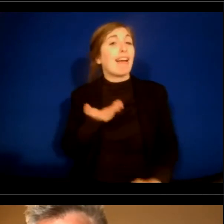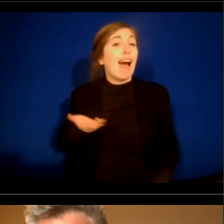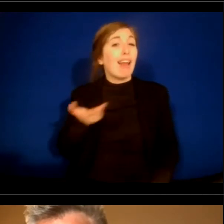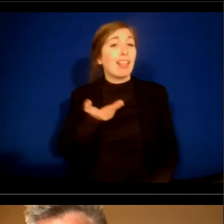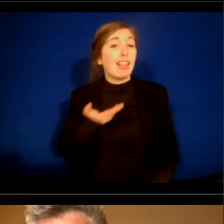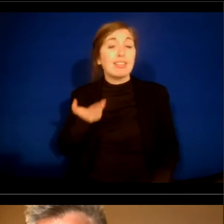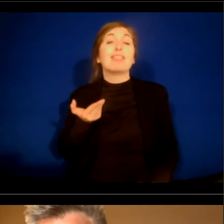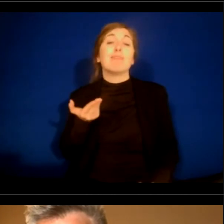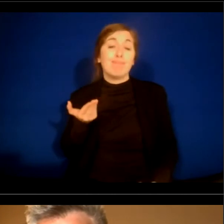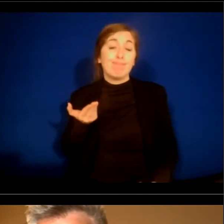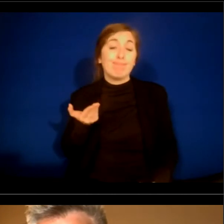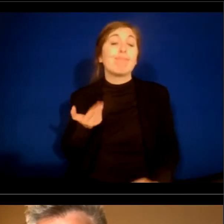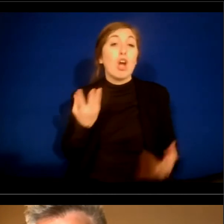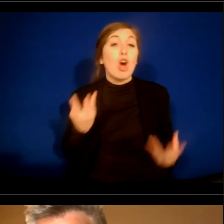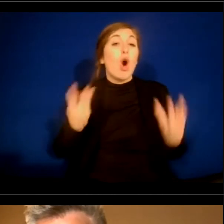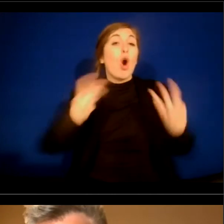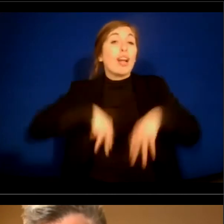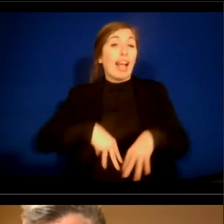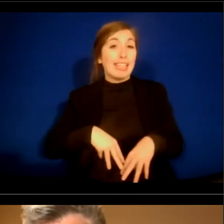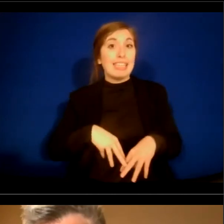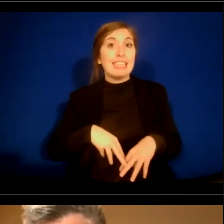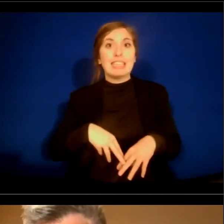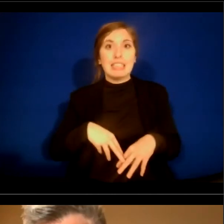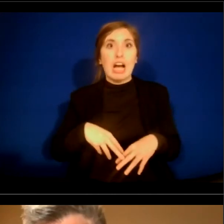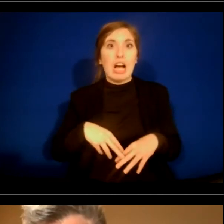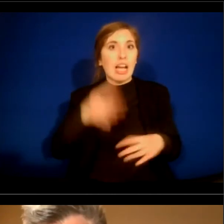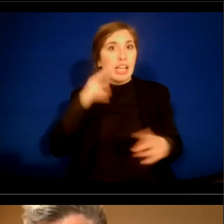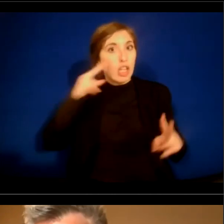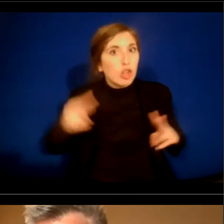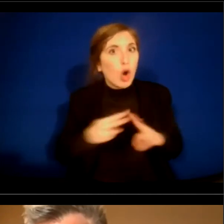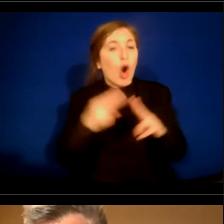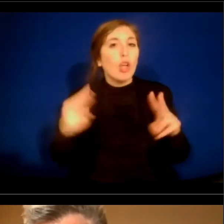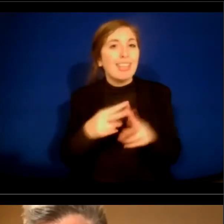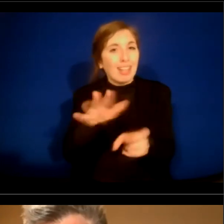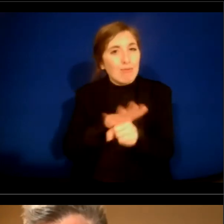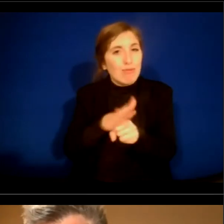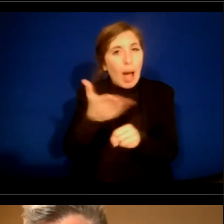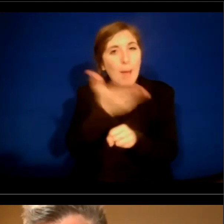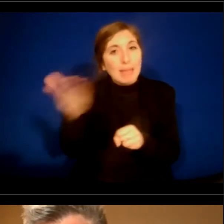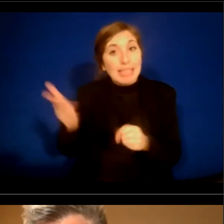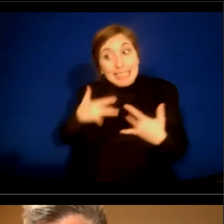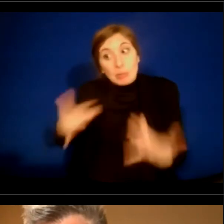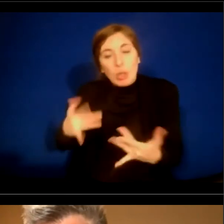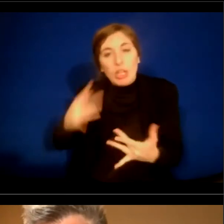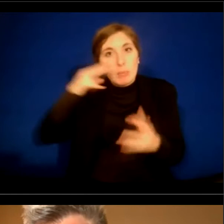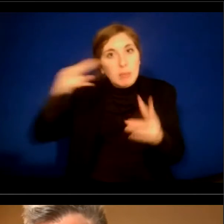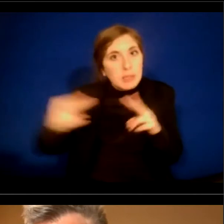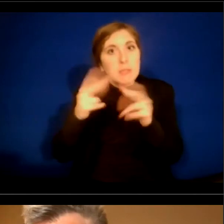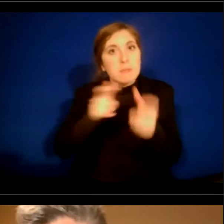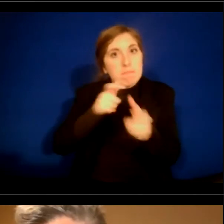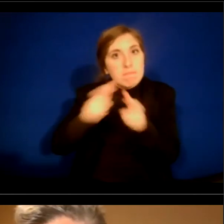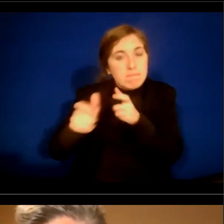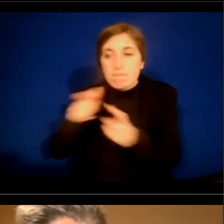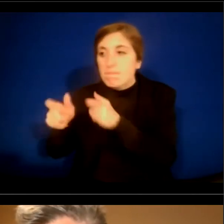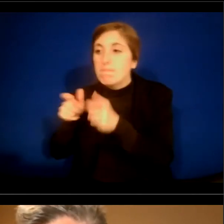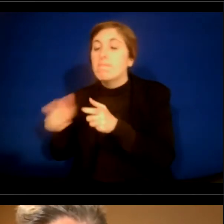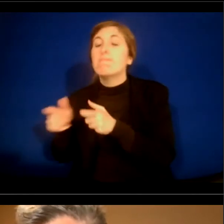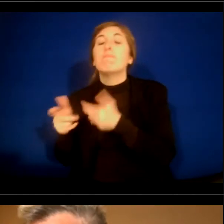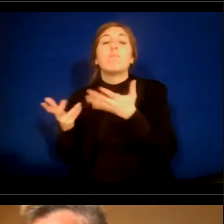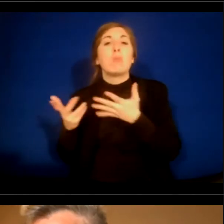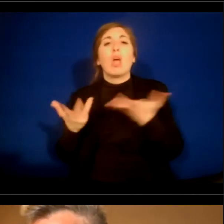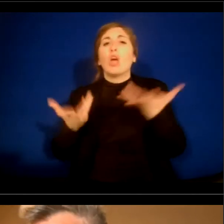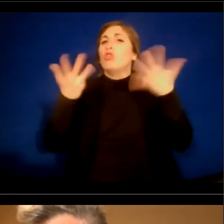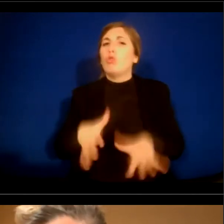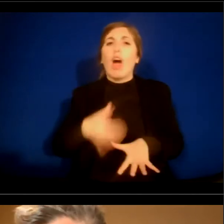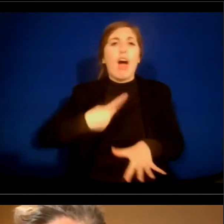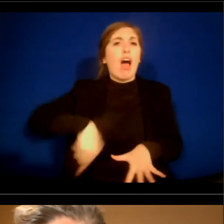organizzando incontri con chi ha dato la disponibilità, si rende disponibile naturalmente a mappare quali, lo sta già facendo, cioè